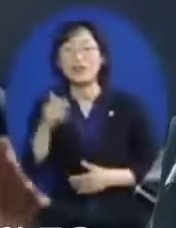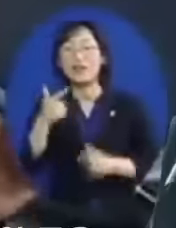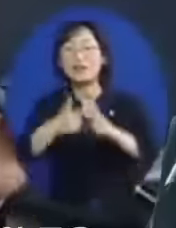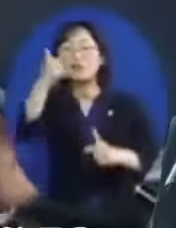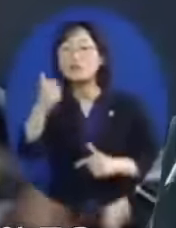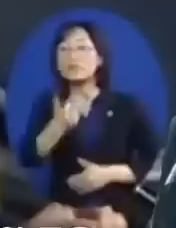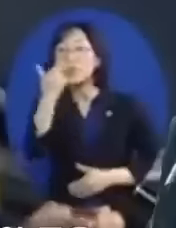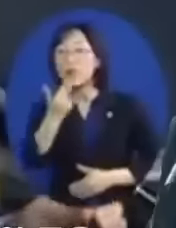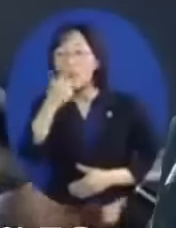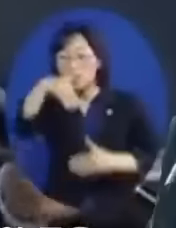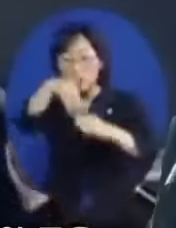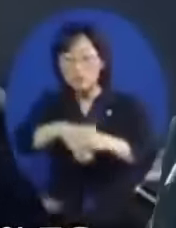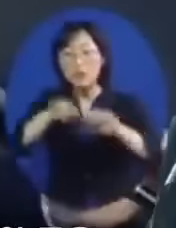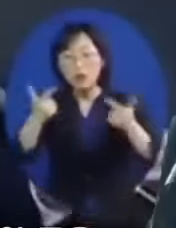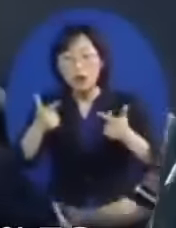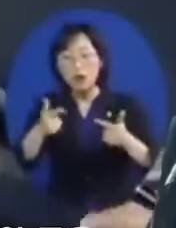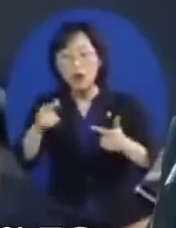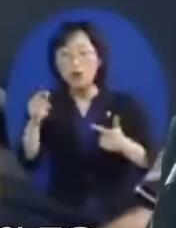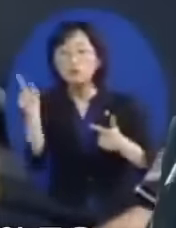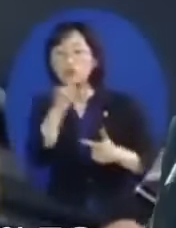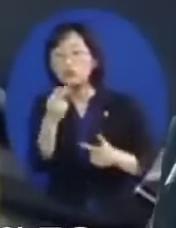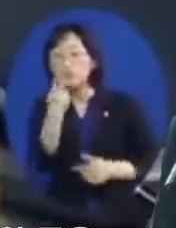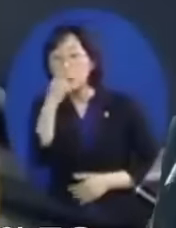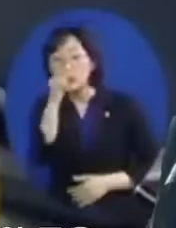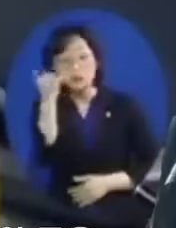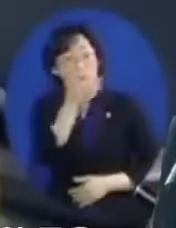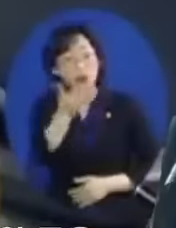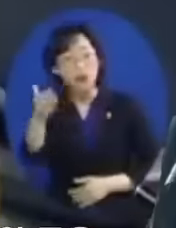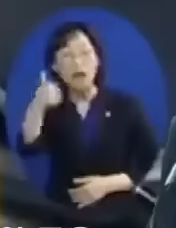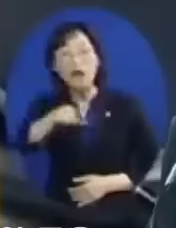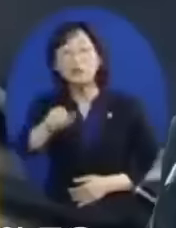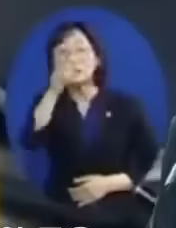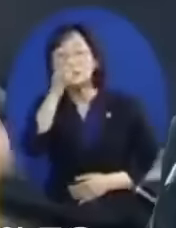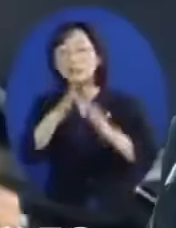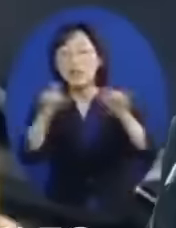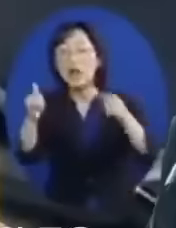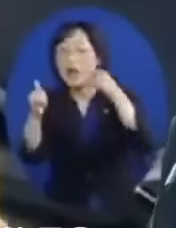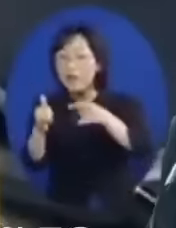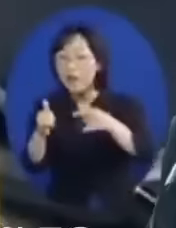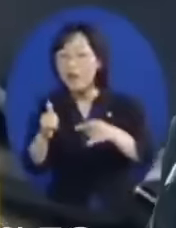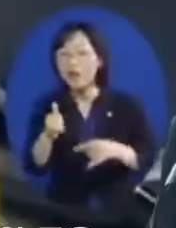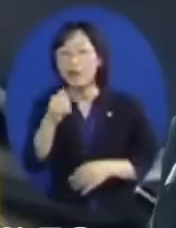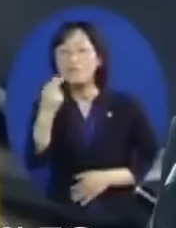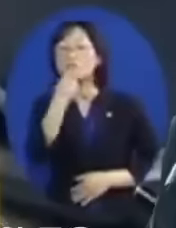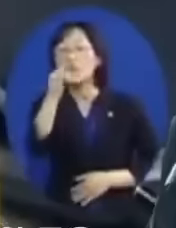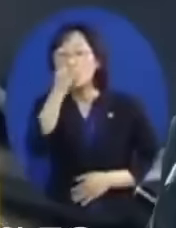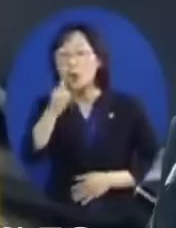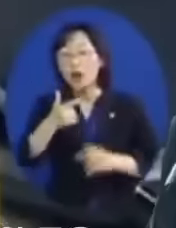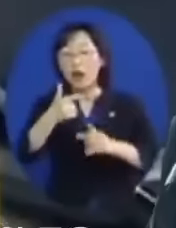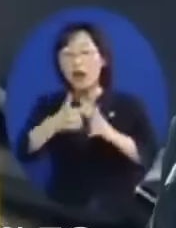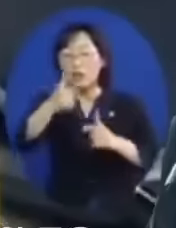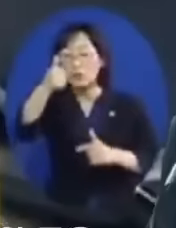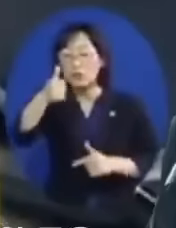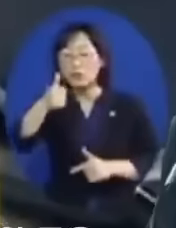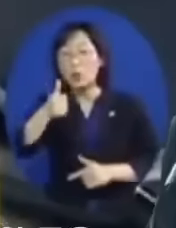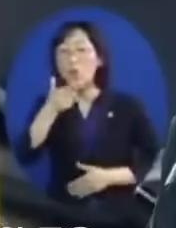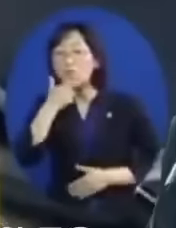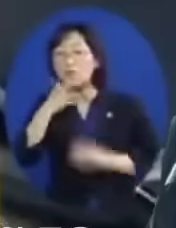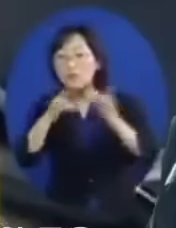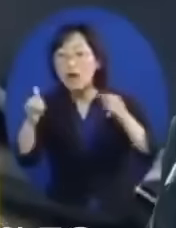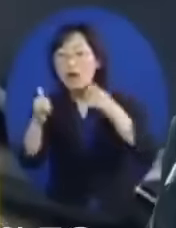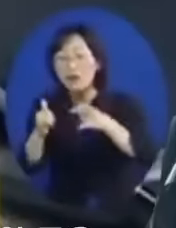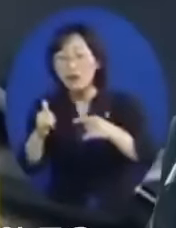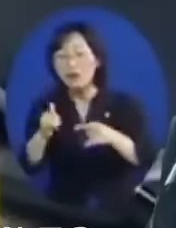예수님의 생명을 심지 않았는데 무슨 생명이 있어요? 아들이 있는 자에게는 생명이 있고 아들 예수가 없는 자에게는